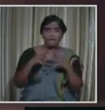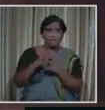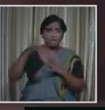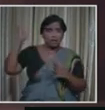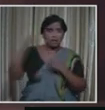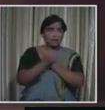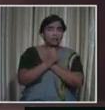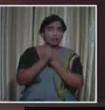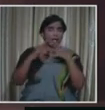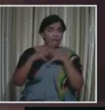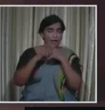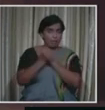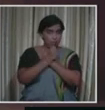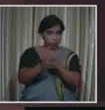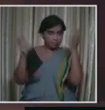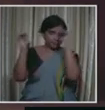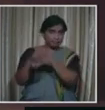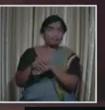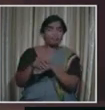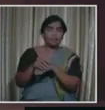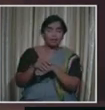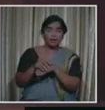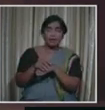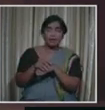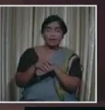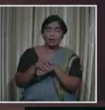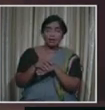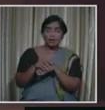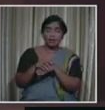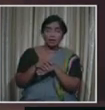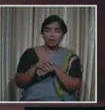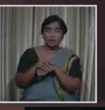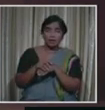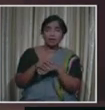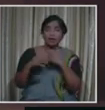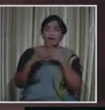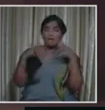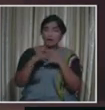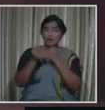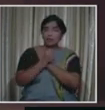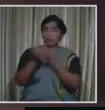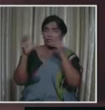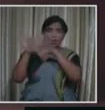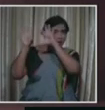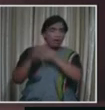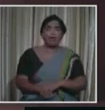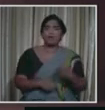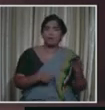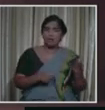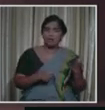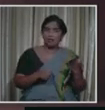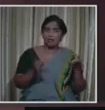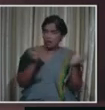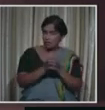waterka niwas, waterka Hamuda kan tu, meme. Eli mahan hira kan tu orang ini negi ini. Hira karuan kena apa?